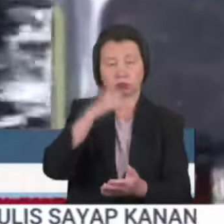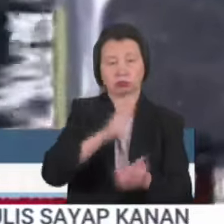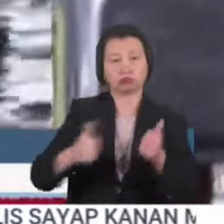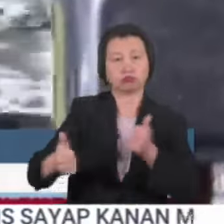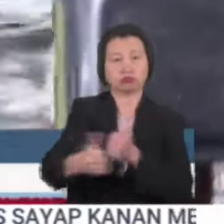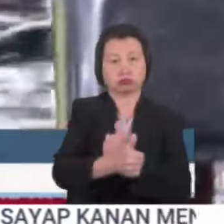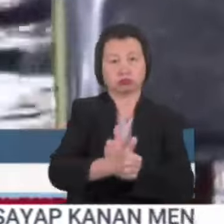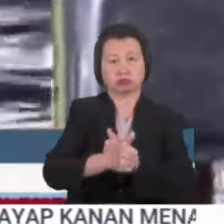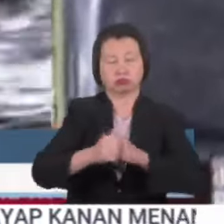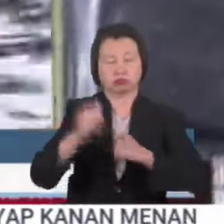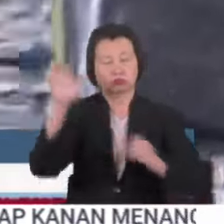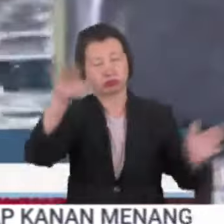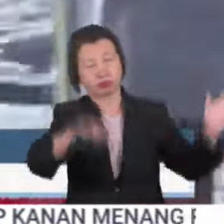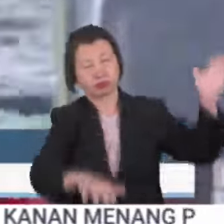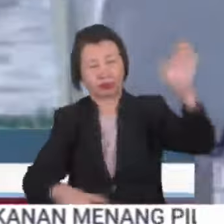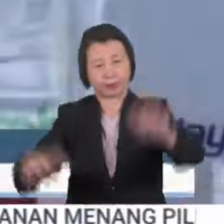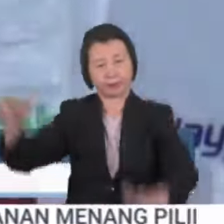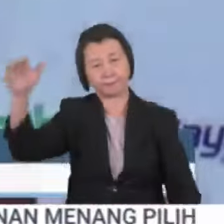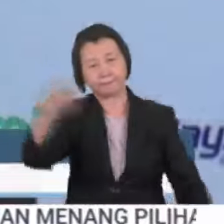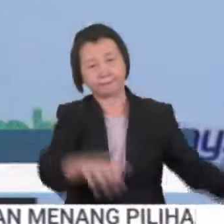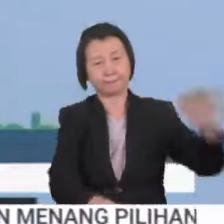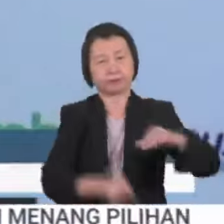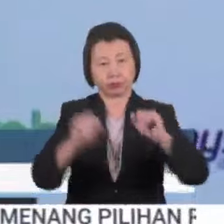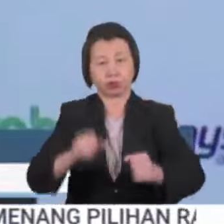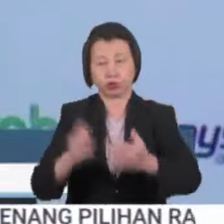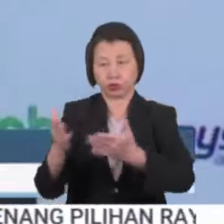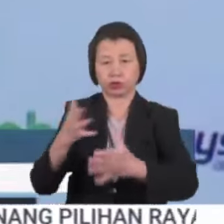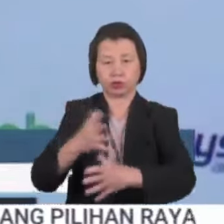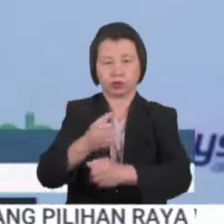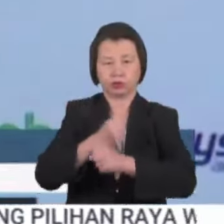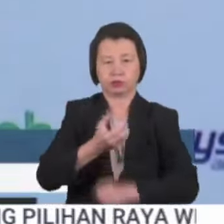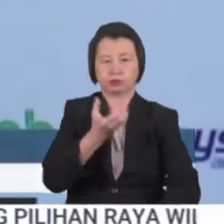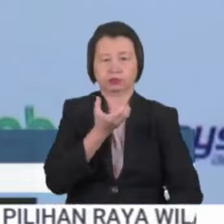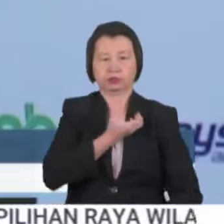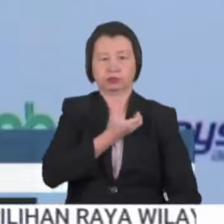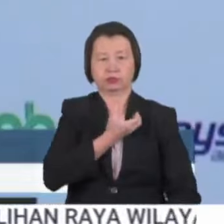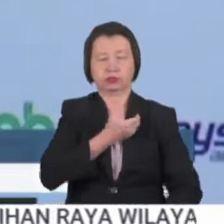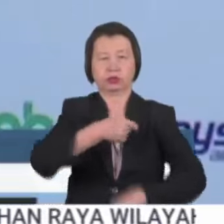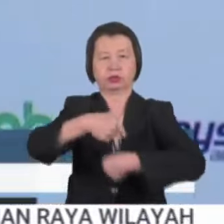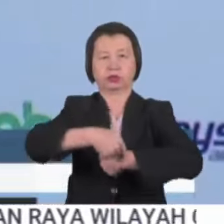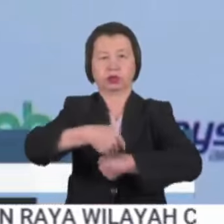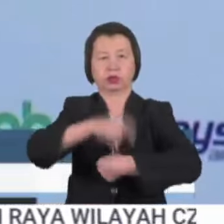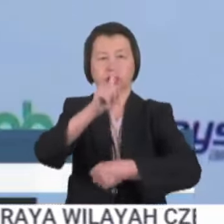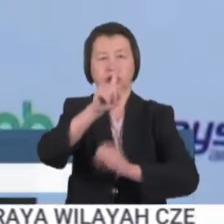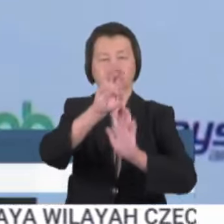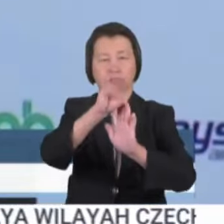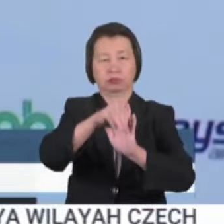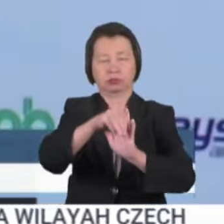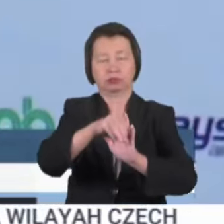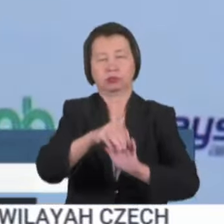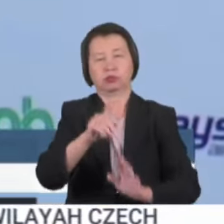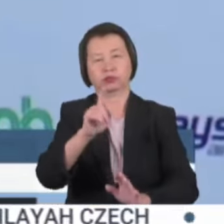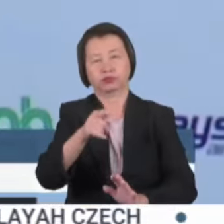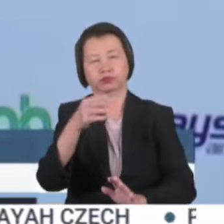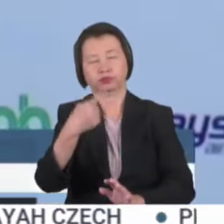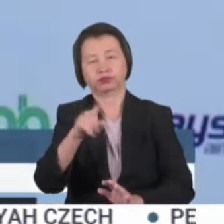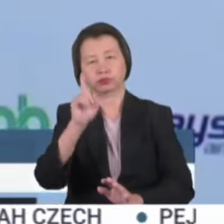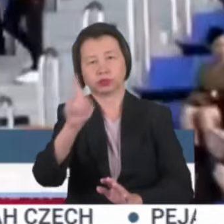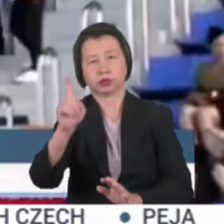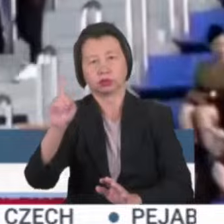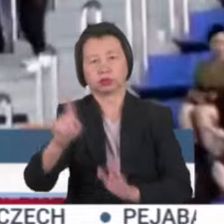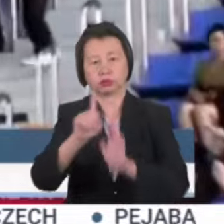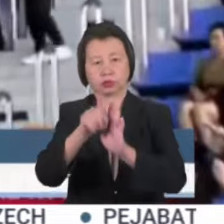meter kuat dada lelaki SB8 membolehkannya memenangi emas dengan catatan masa 1 minit 16.11